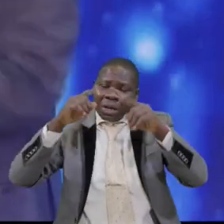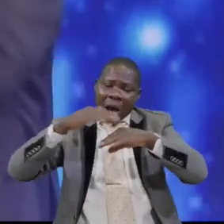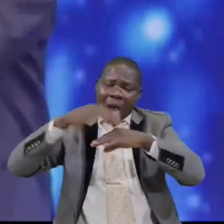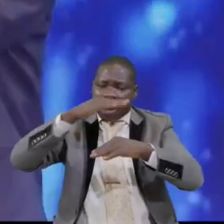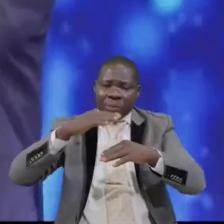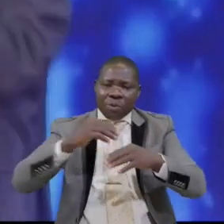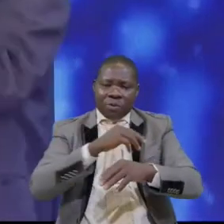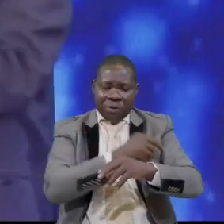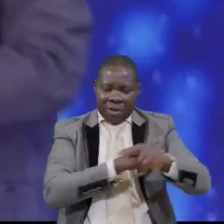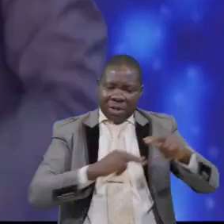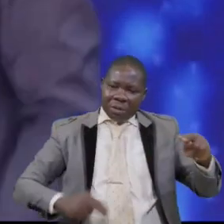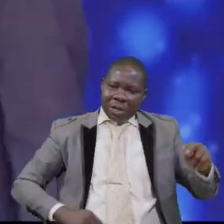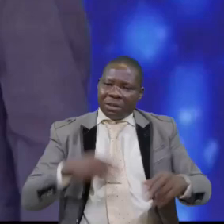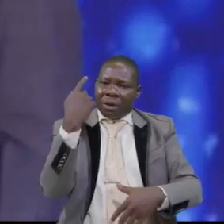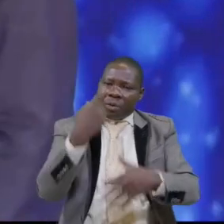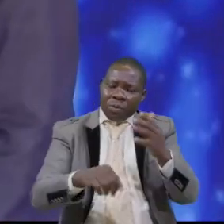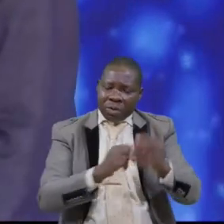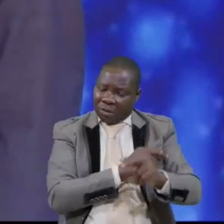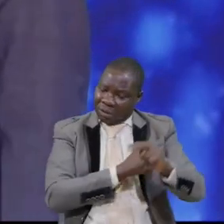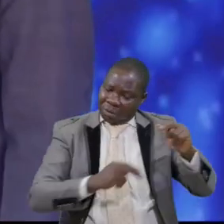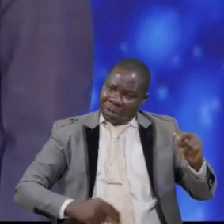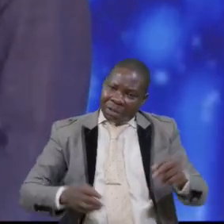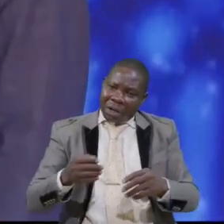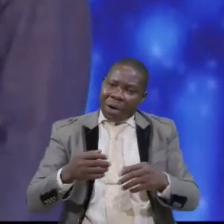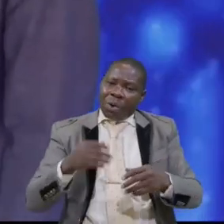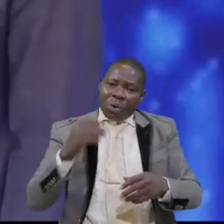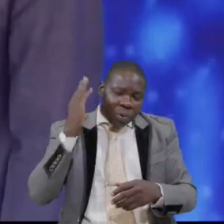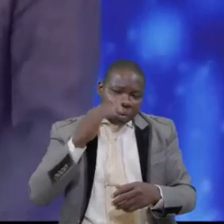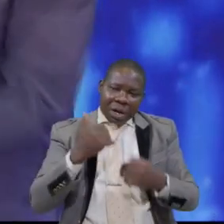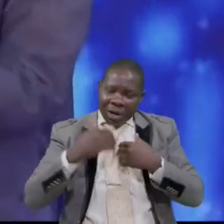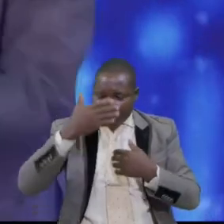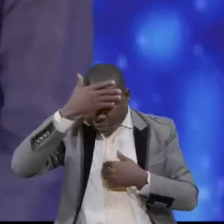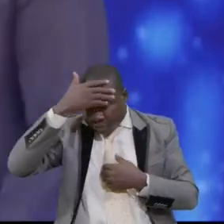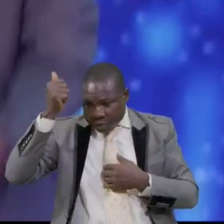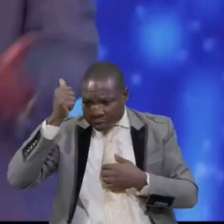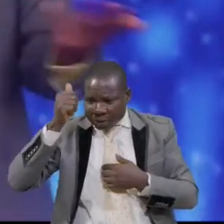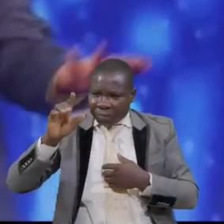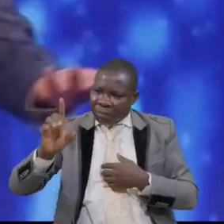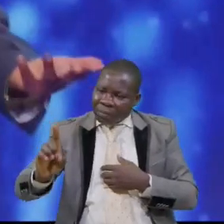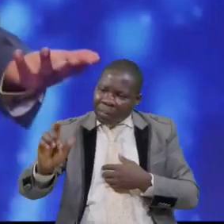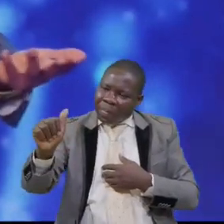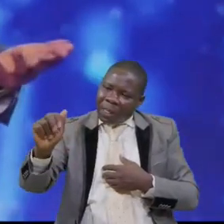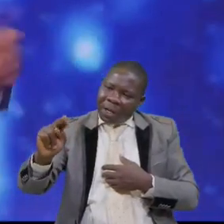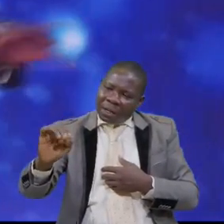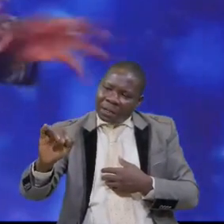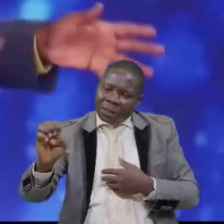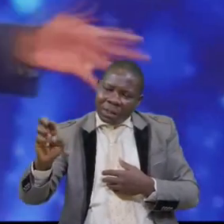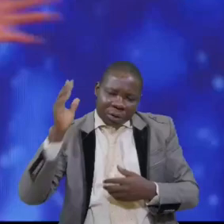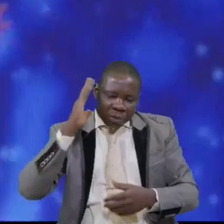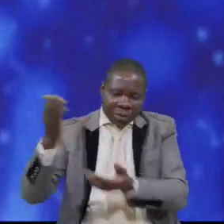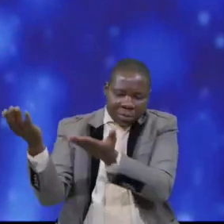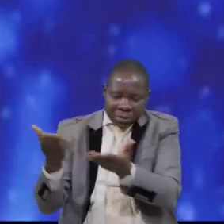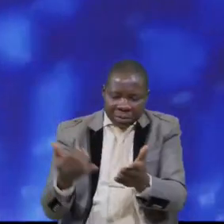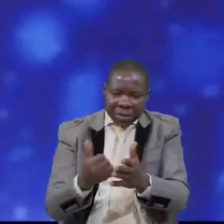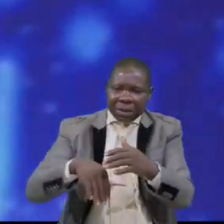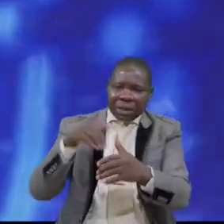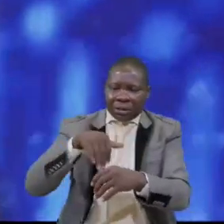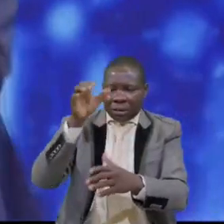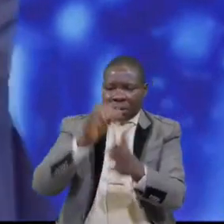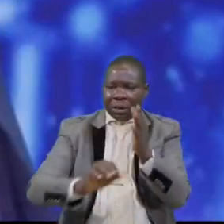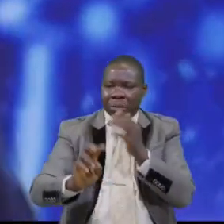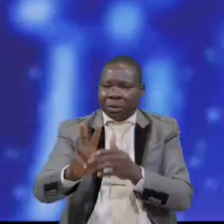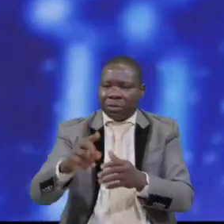que Nebuchadnezzar, ce qu'il aurait oublié, Daniel pouvait le lui rappeler dans le chapitre 2. Et ce que les